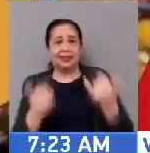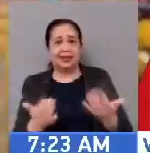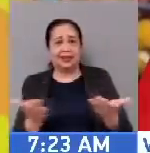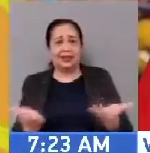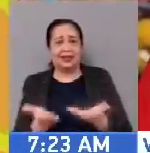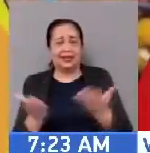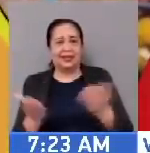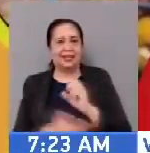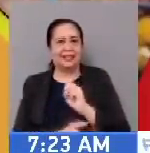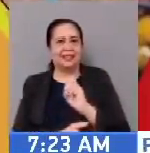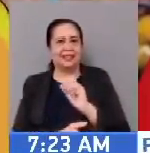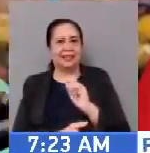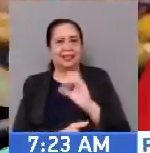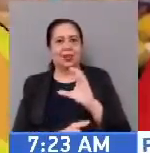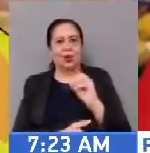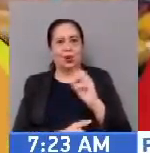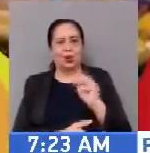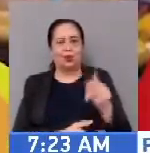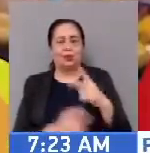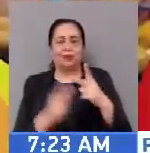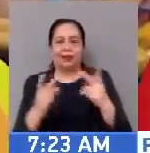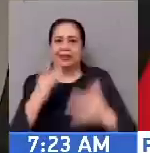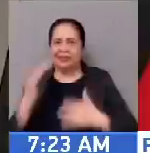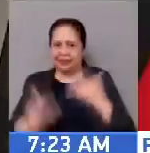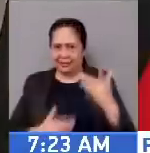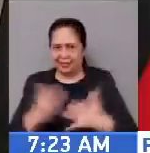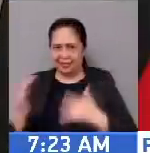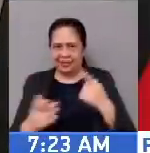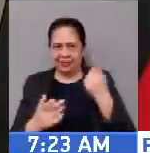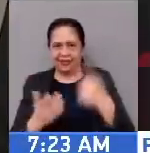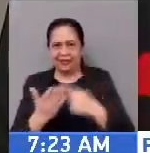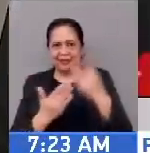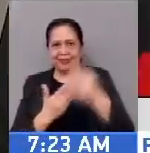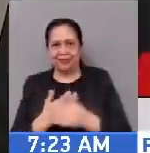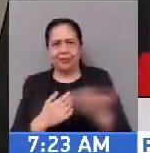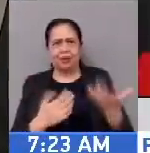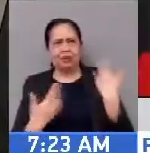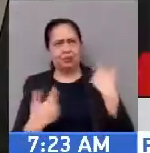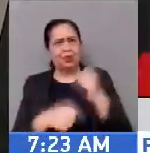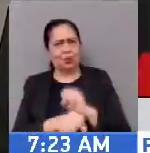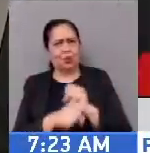So, we're very excited for this. I've worked with Ding Dong and Marian